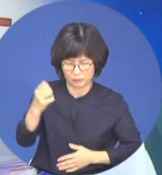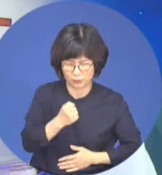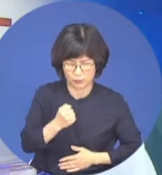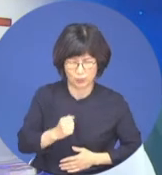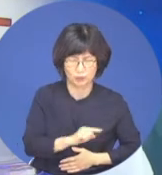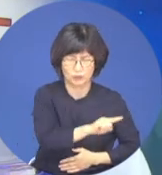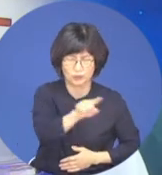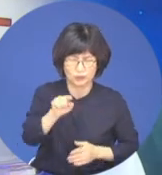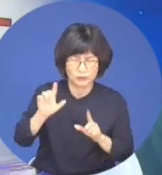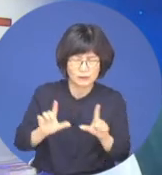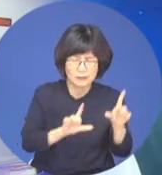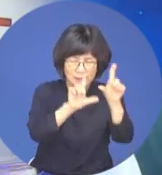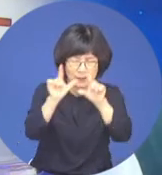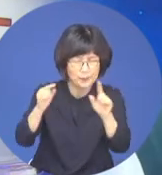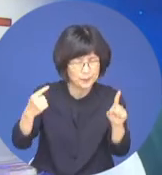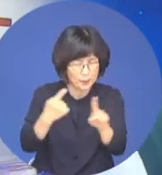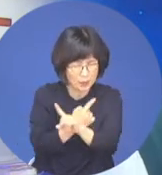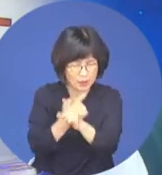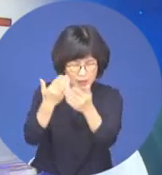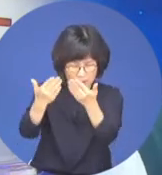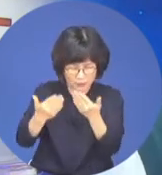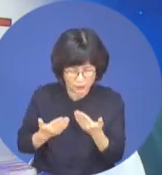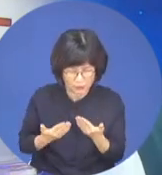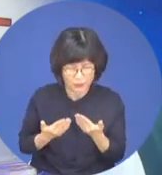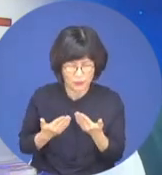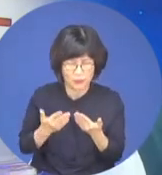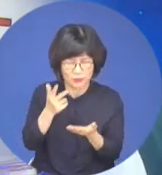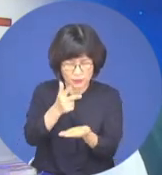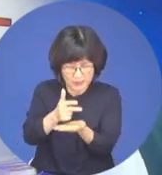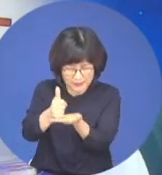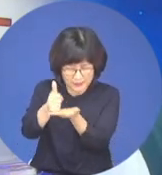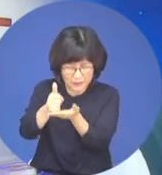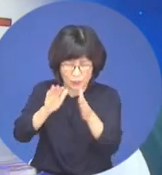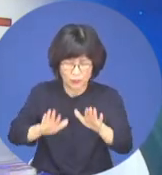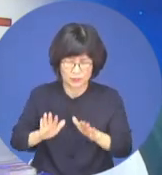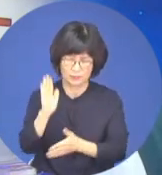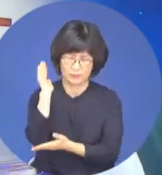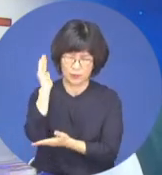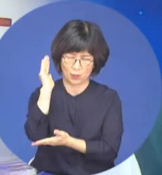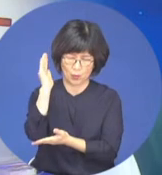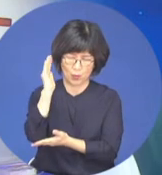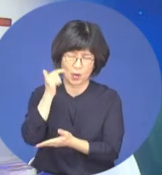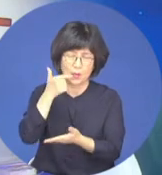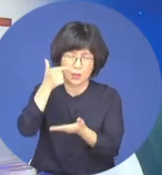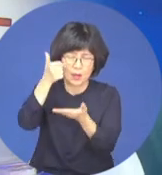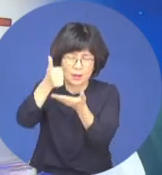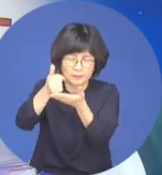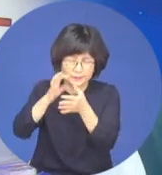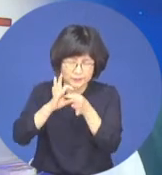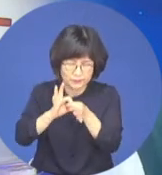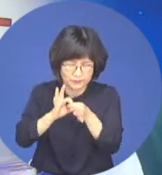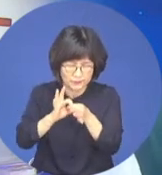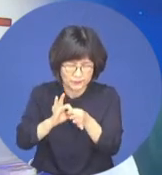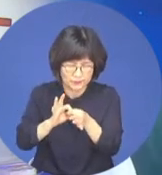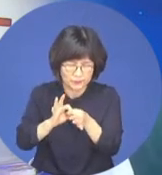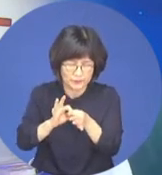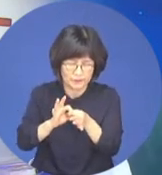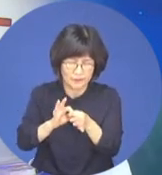주님, 오늘 또 기름 부어 세우신 주의 사자를 통해 생명의 말씀을 듣게 하시니